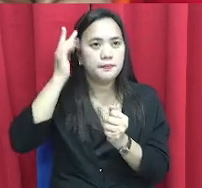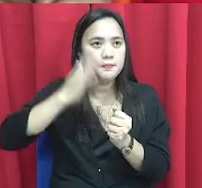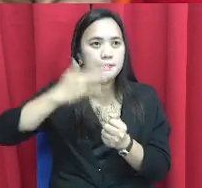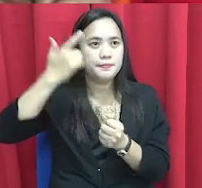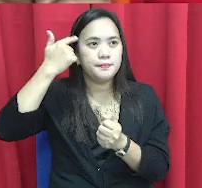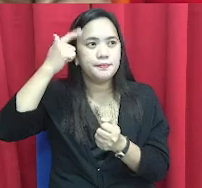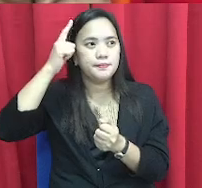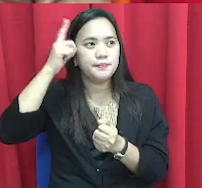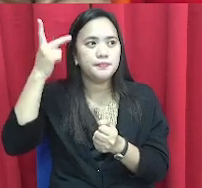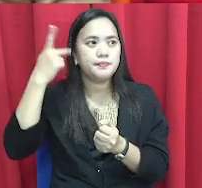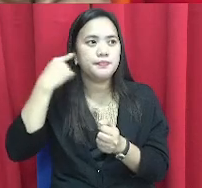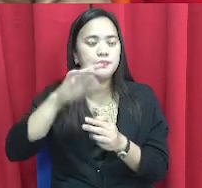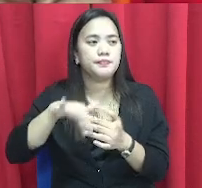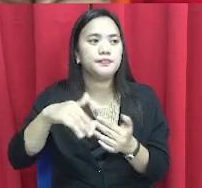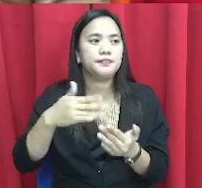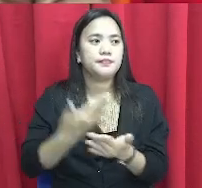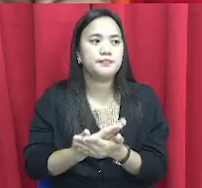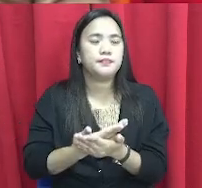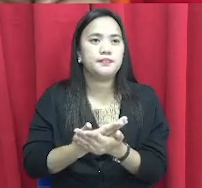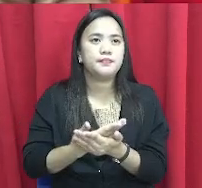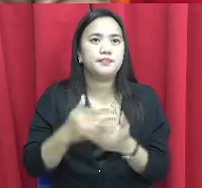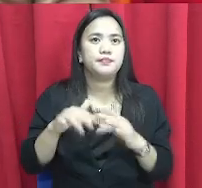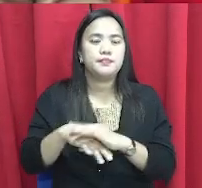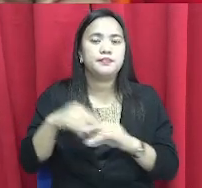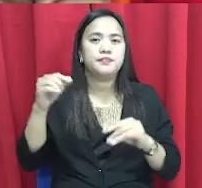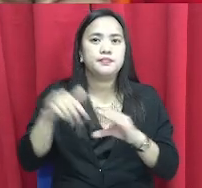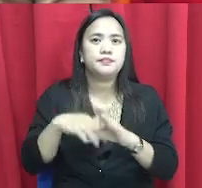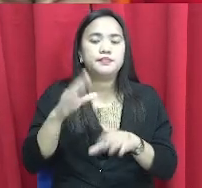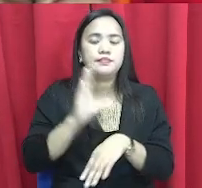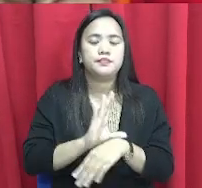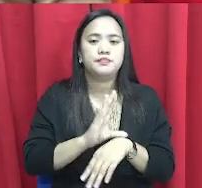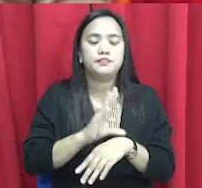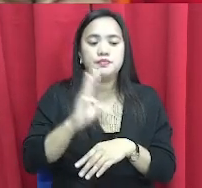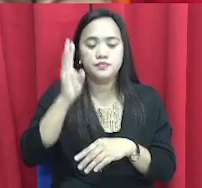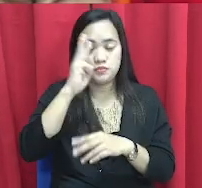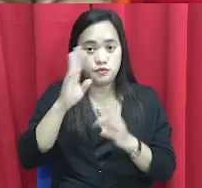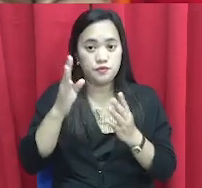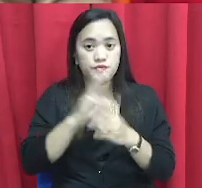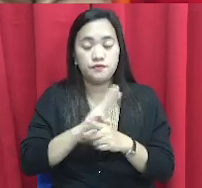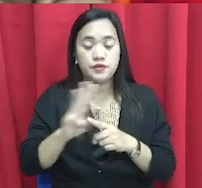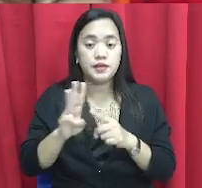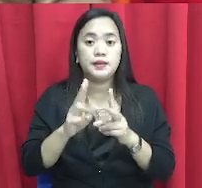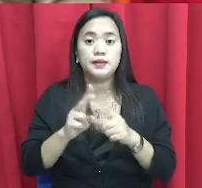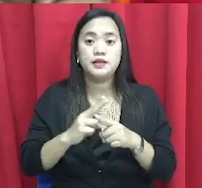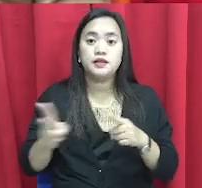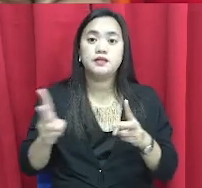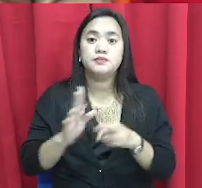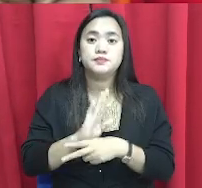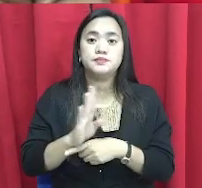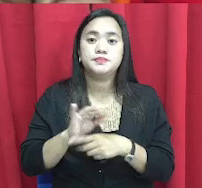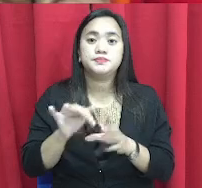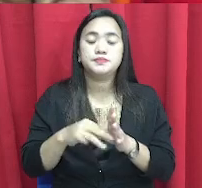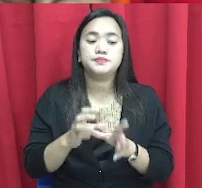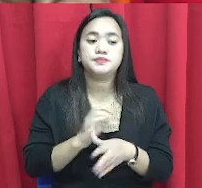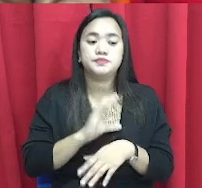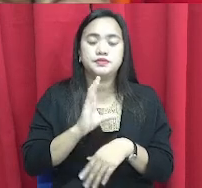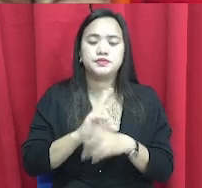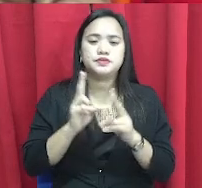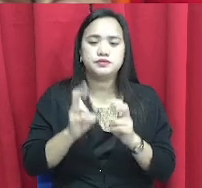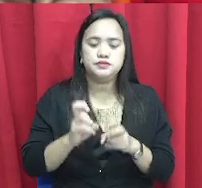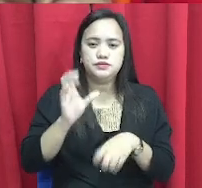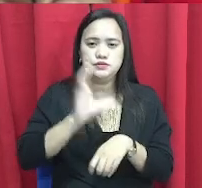makakapag allout na naman dito sa ating church okay at alam natin grabe yung kabisihan po nila doon kaya maging yung mga programa mga